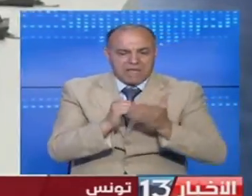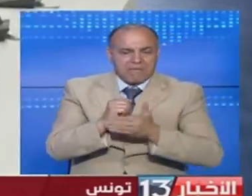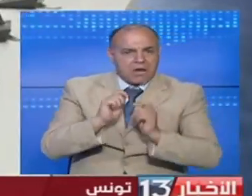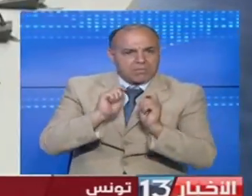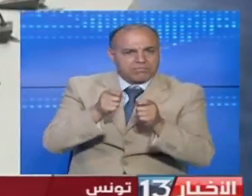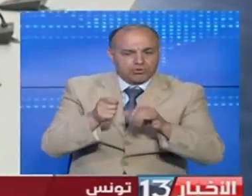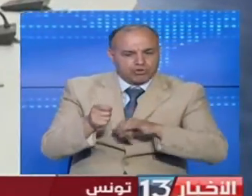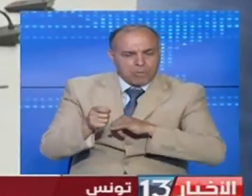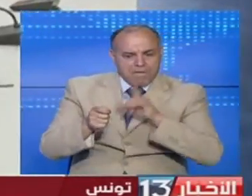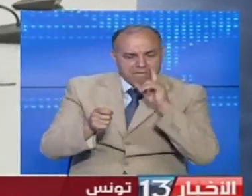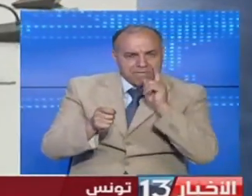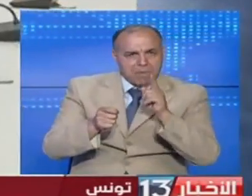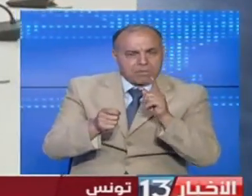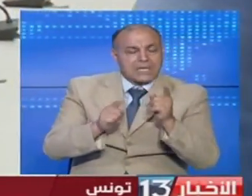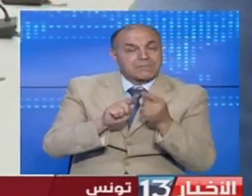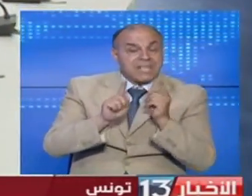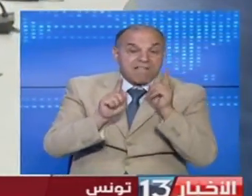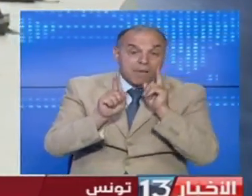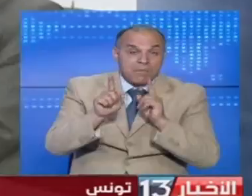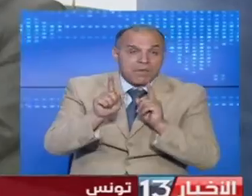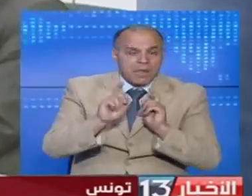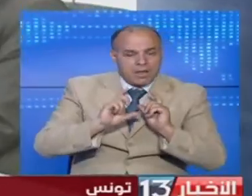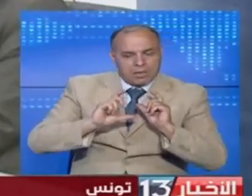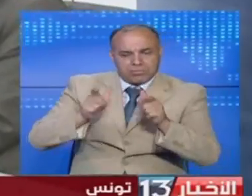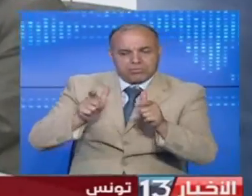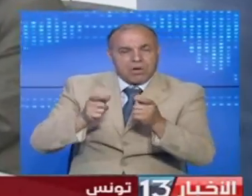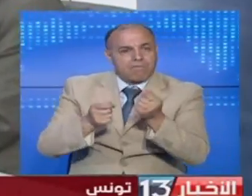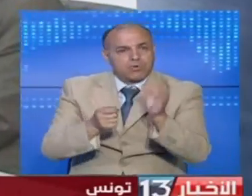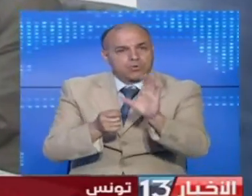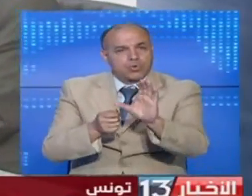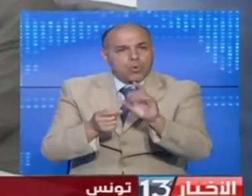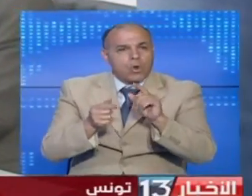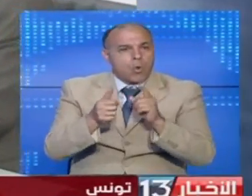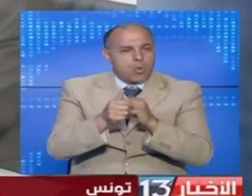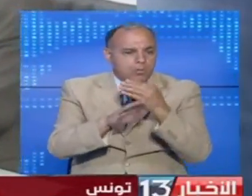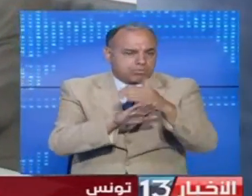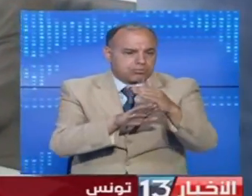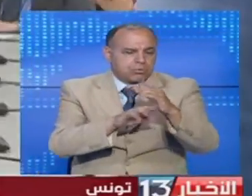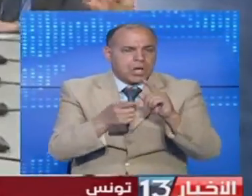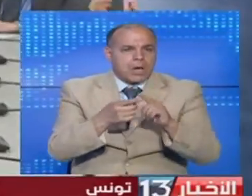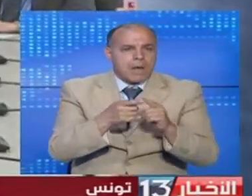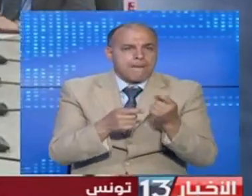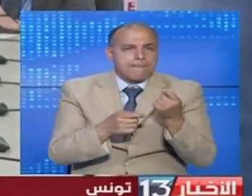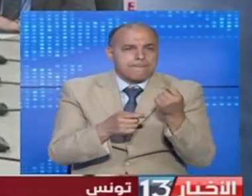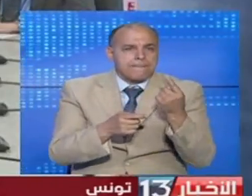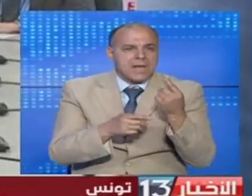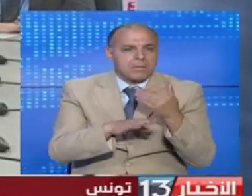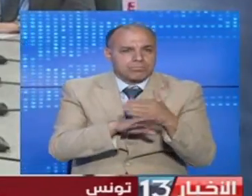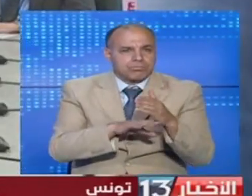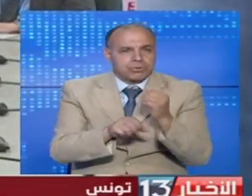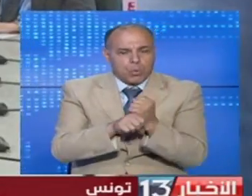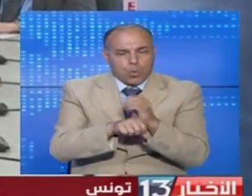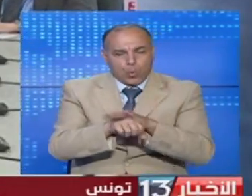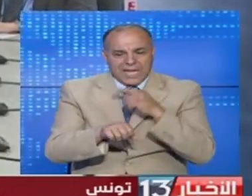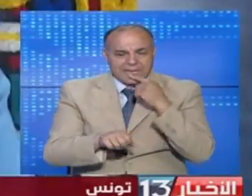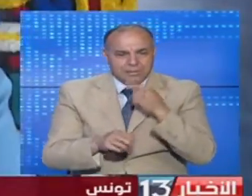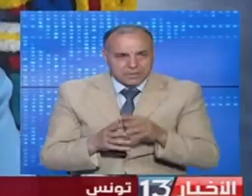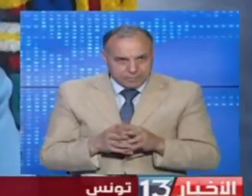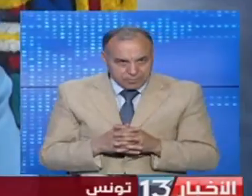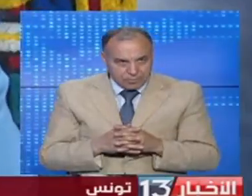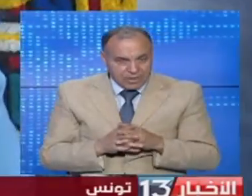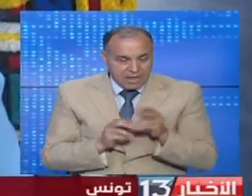من الشباب والنساء بالخصوص الهبه تستهدف في مرحله اولى حوالي مائه من دفع من ولايه